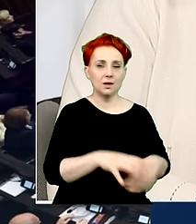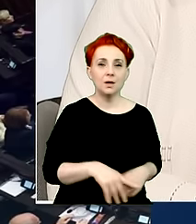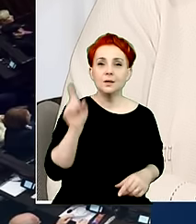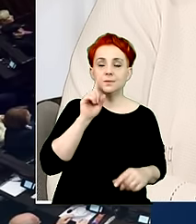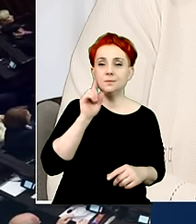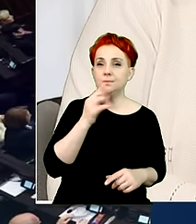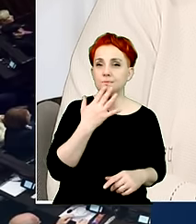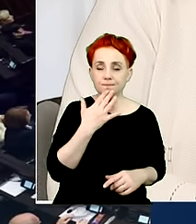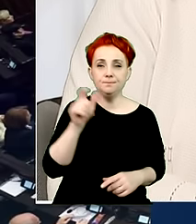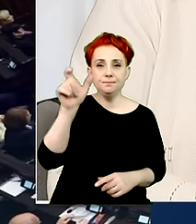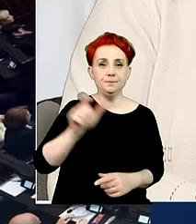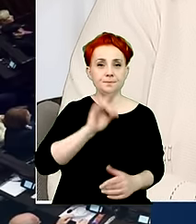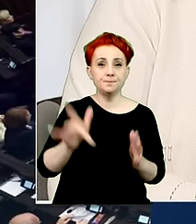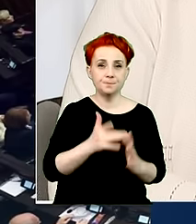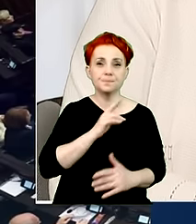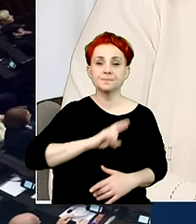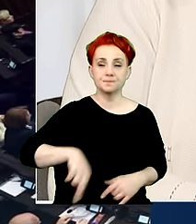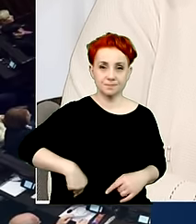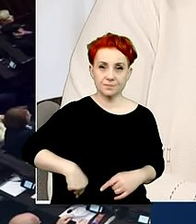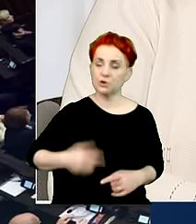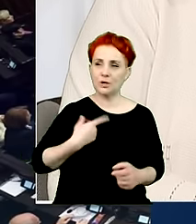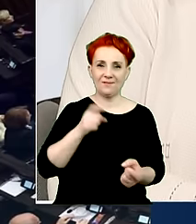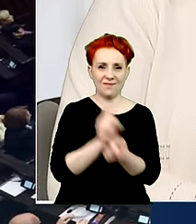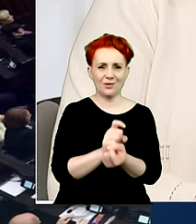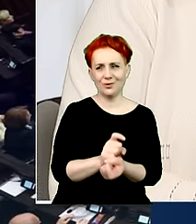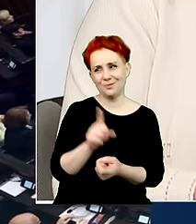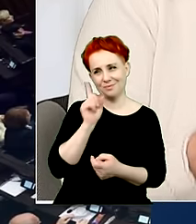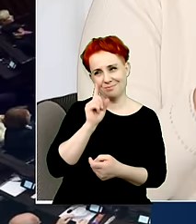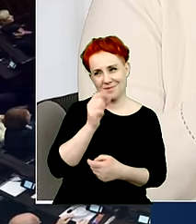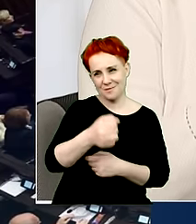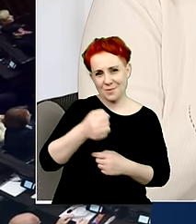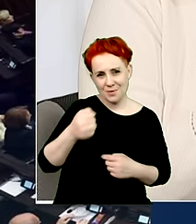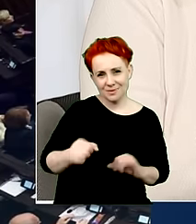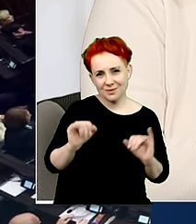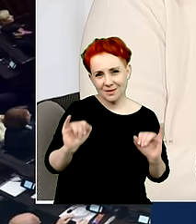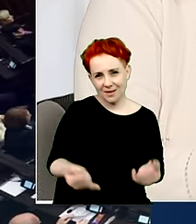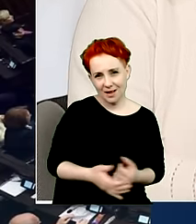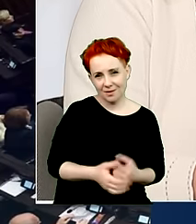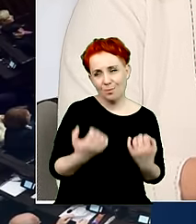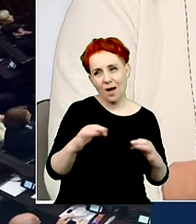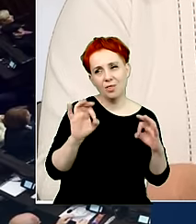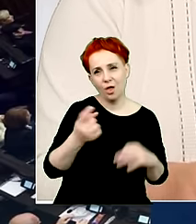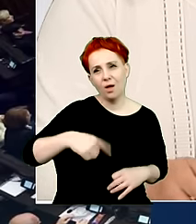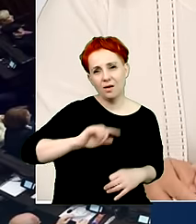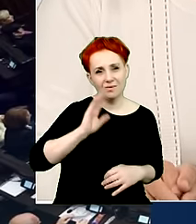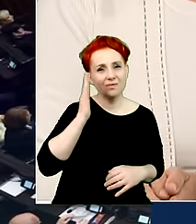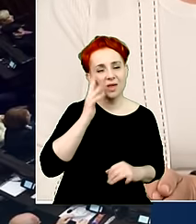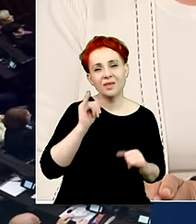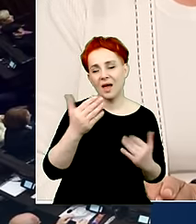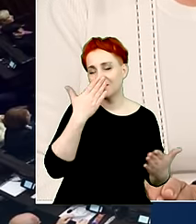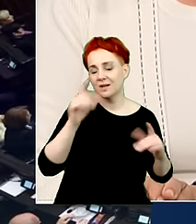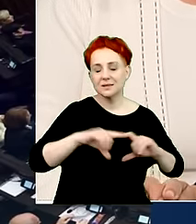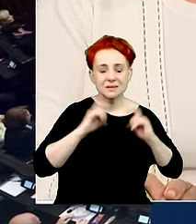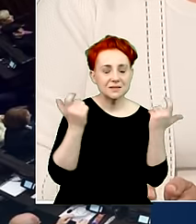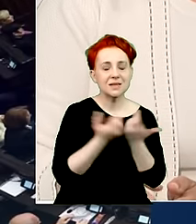Tusk, premier zawetował. Panie pośle, przecież doskonale wiemy, jak wyglądał cały